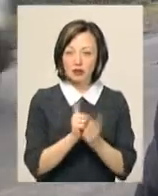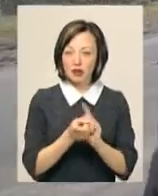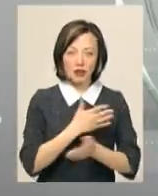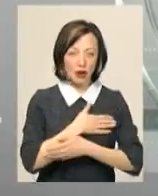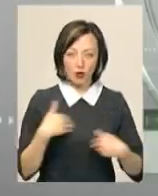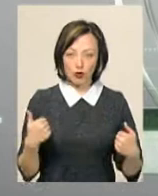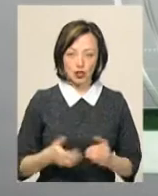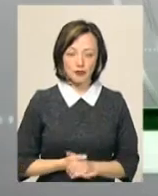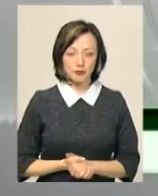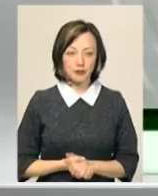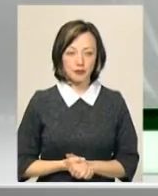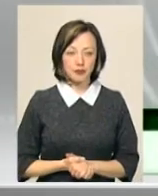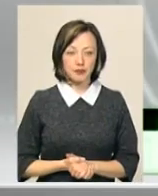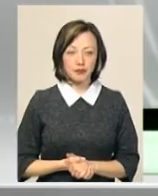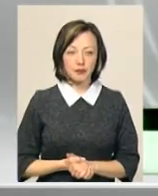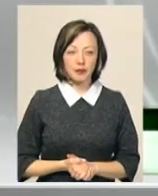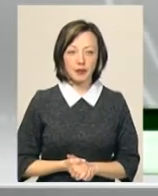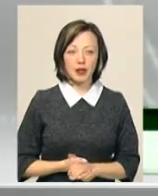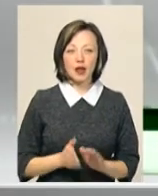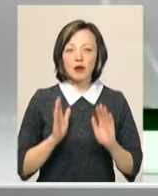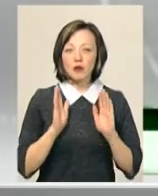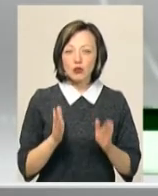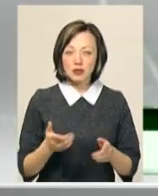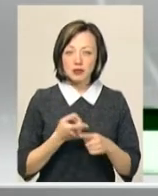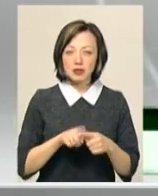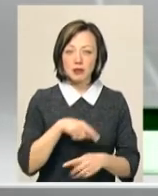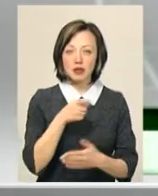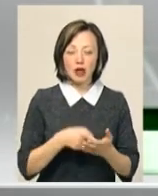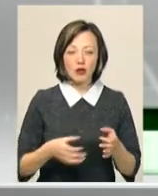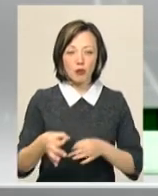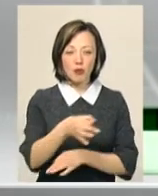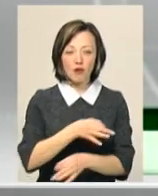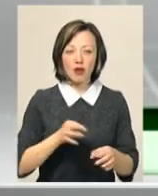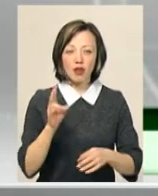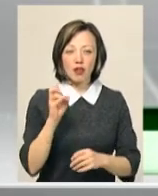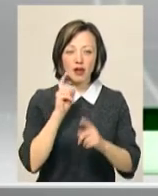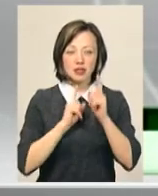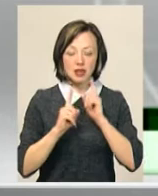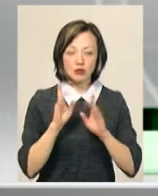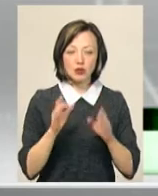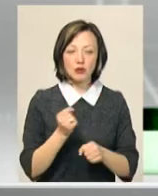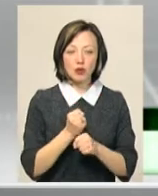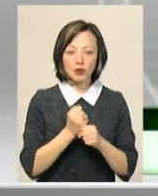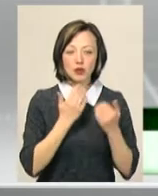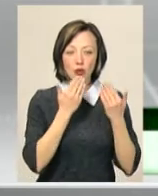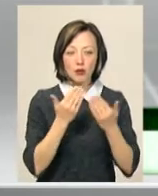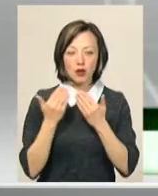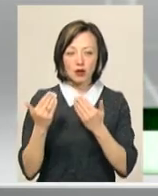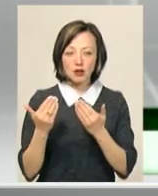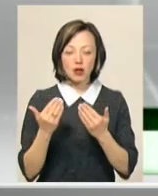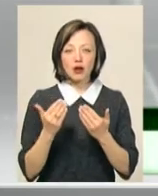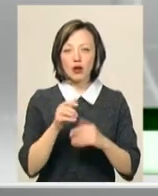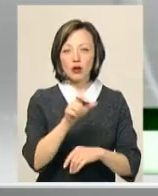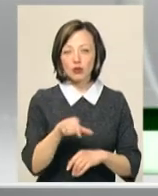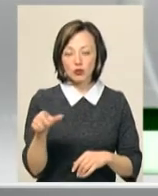не хоче. Ми будемо ці питання обговорювати на виконкомі, на сесії, будемо робити опрос, хто, куди